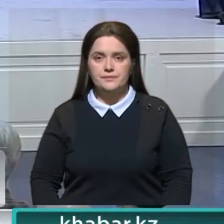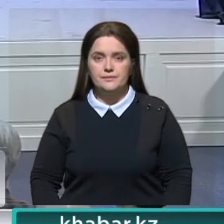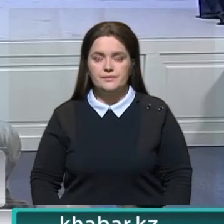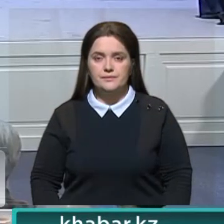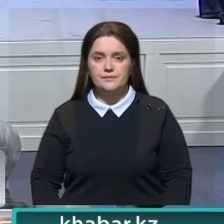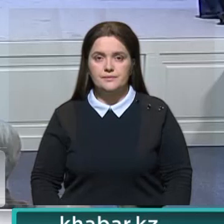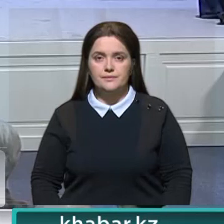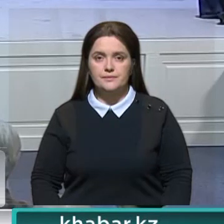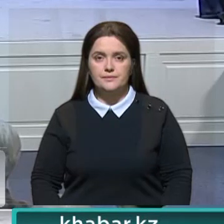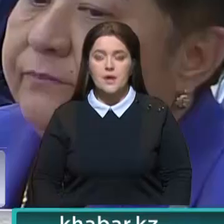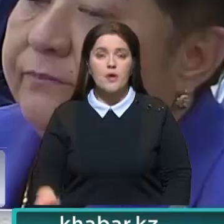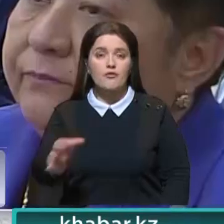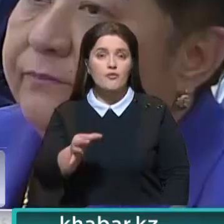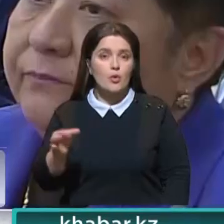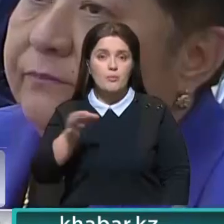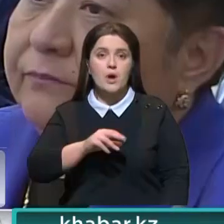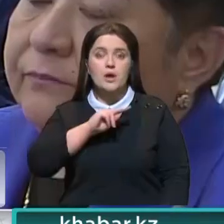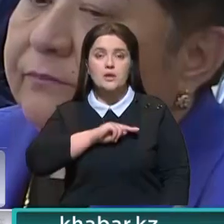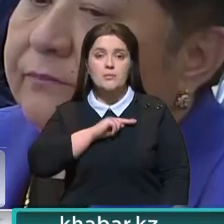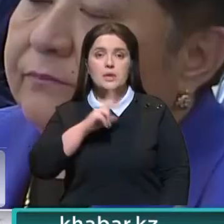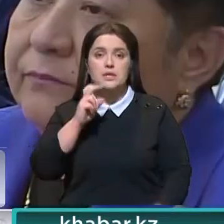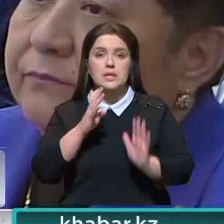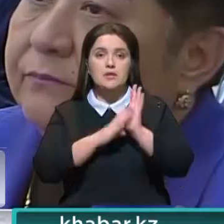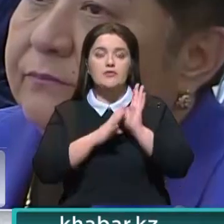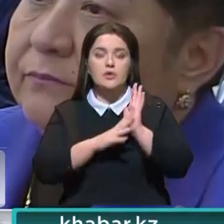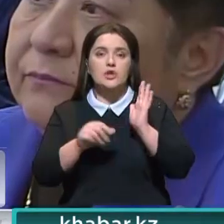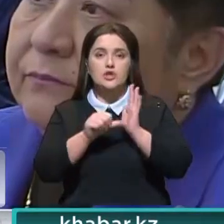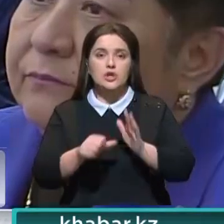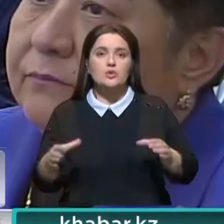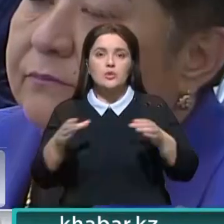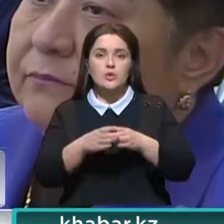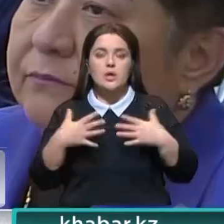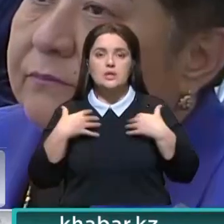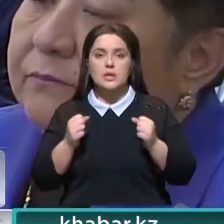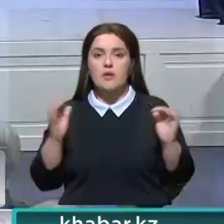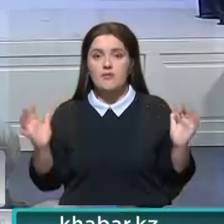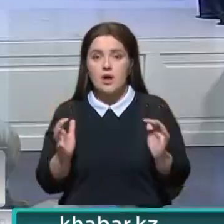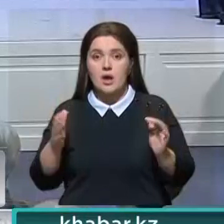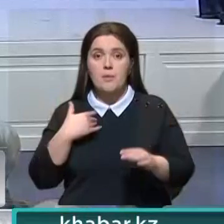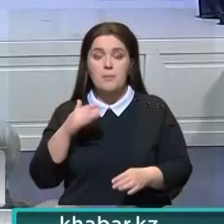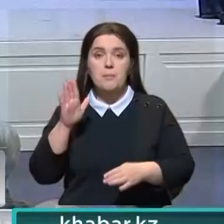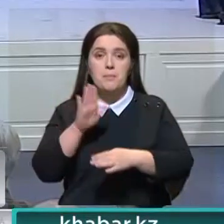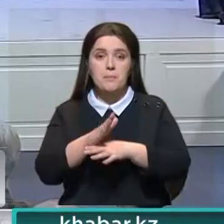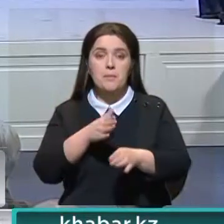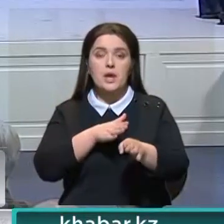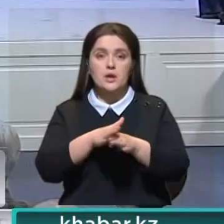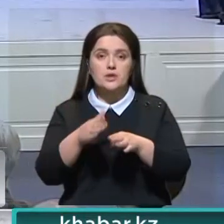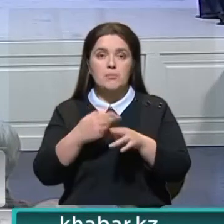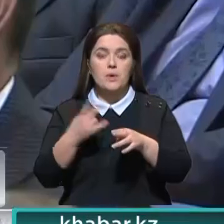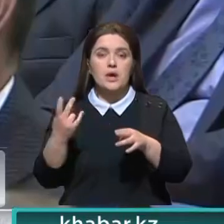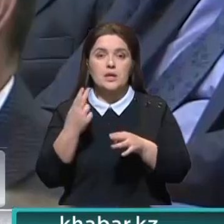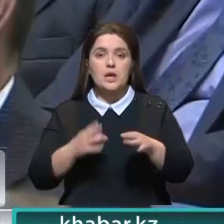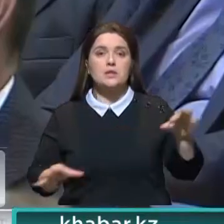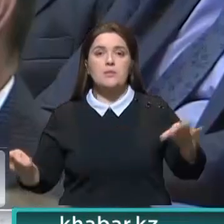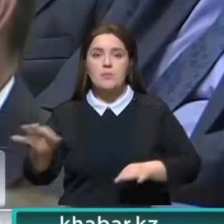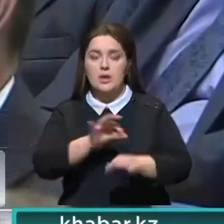На сегодняшний день в области действует 396 учреждений здравоохранения. По моему поручению реализуется национальный проект